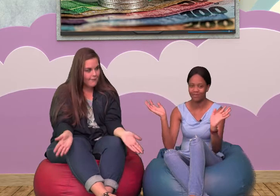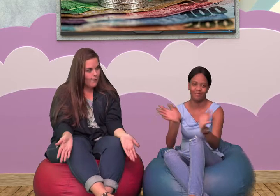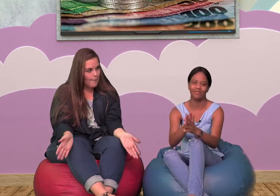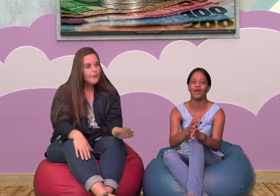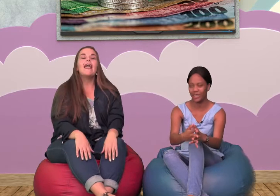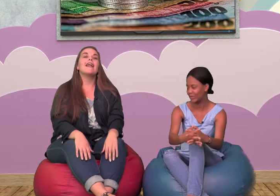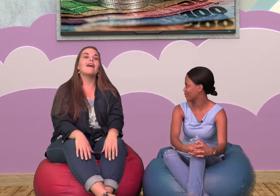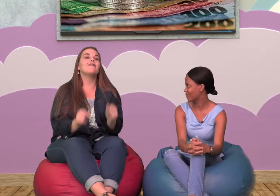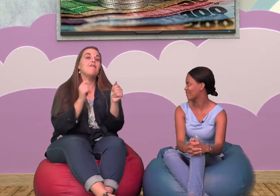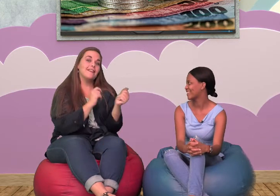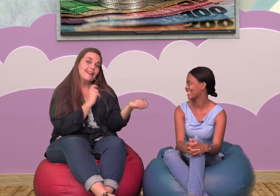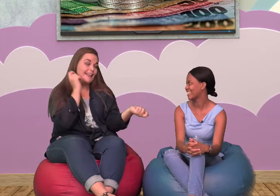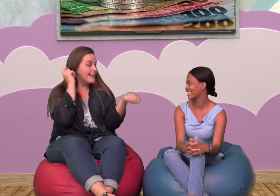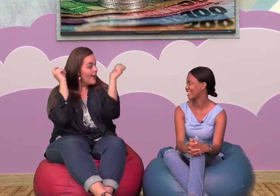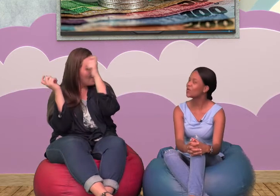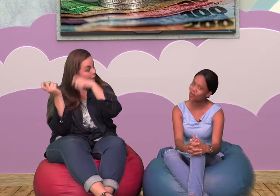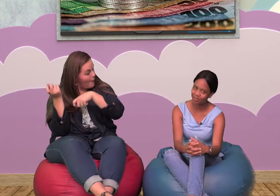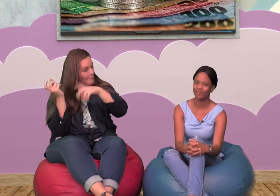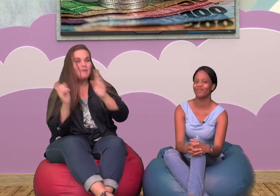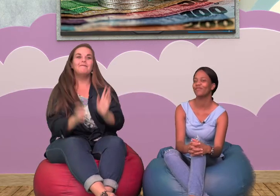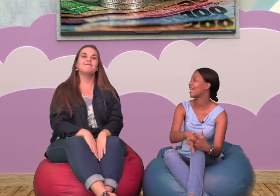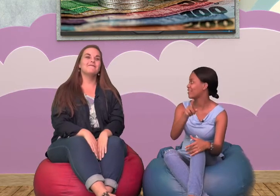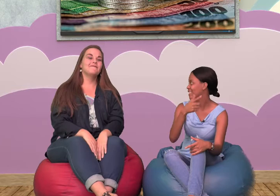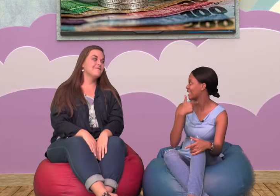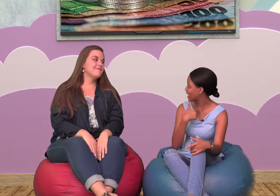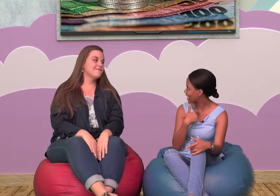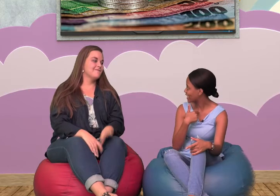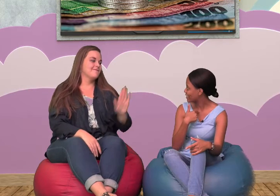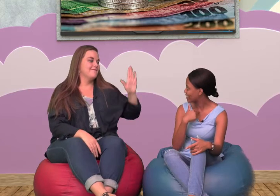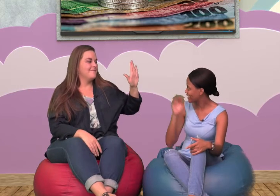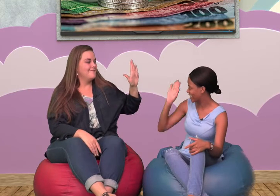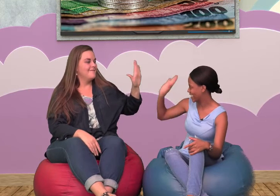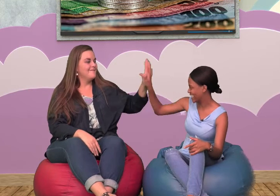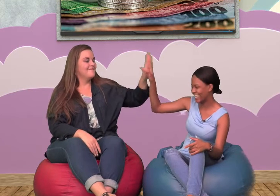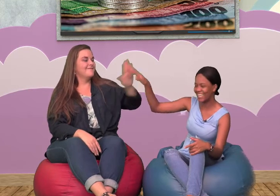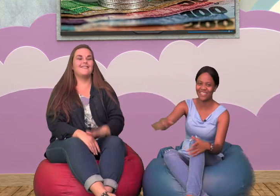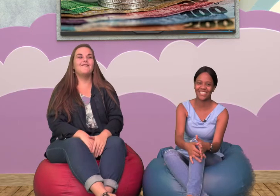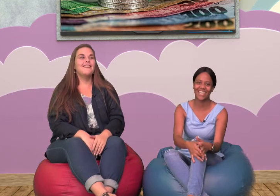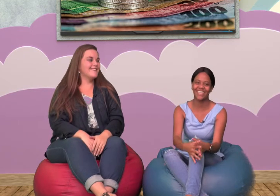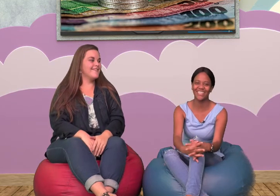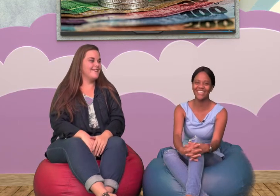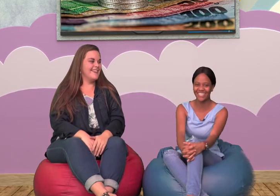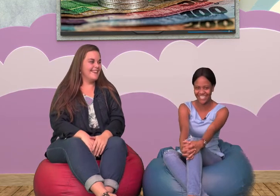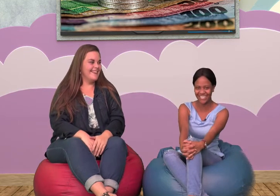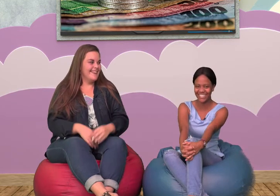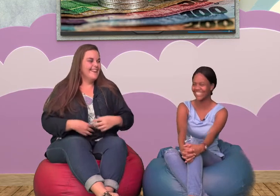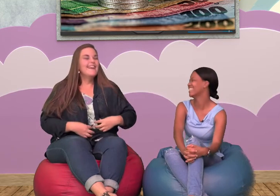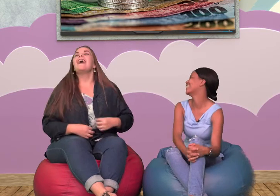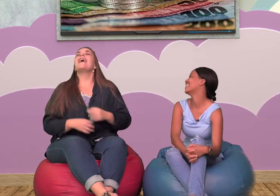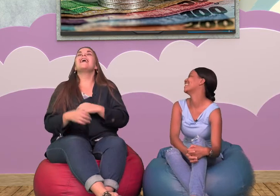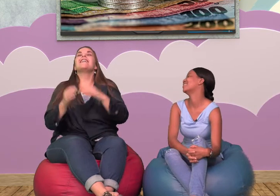kan dit verkoop en dan kan jy vir jou winterklere koop. Met daai geld wat ek gekry het. Ag, Marisel. Stop met jou